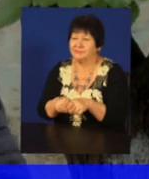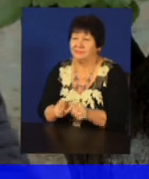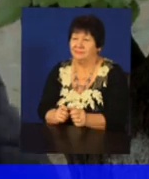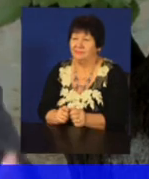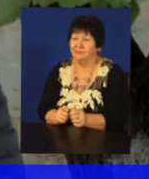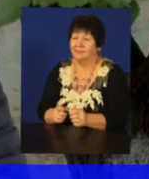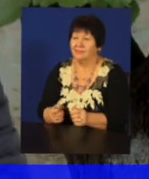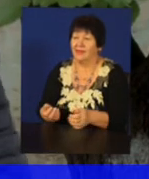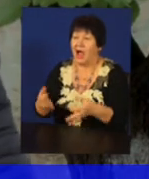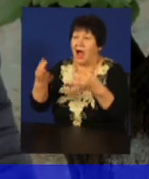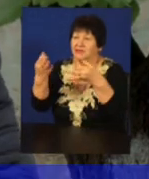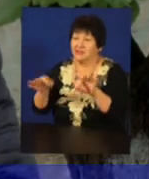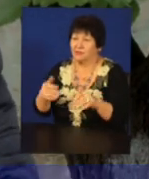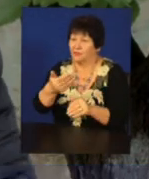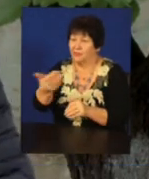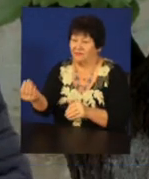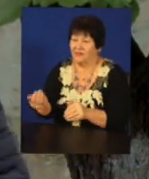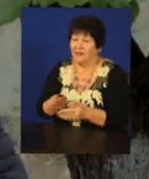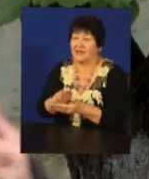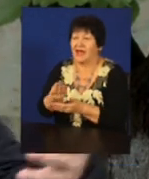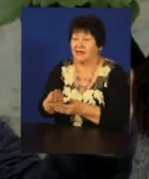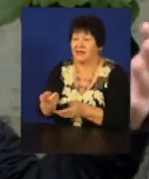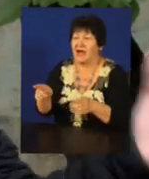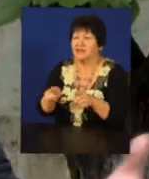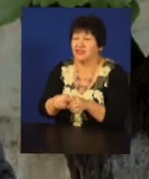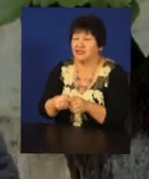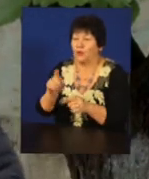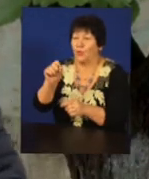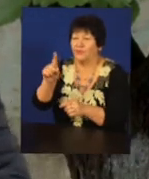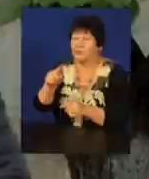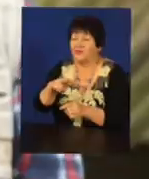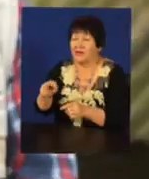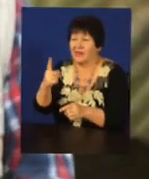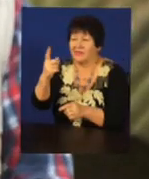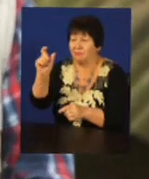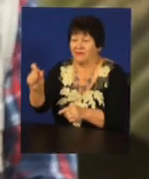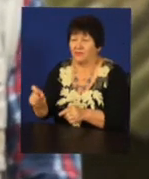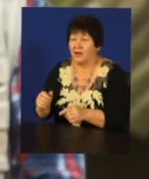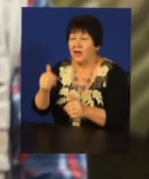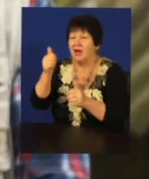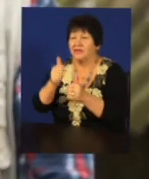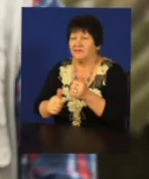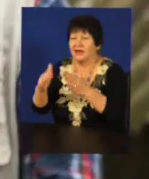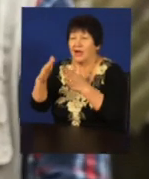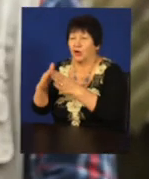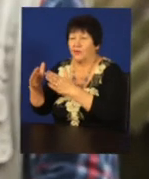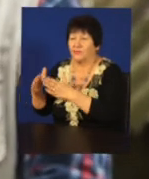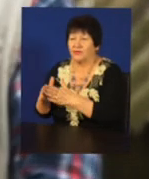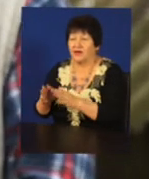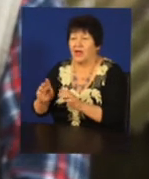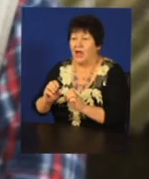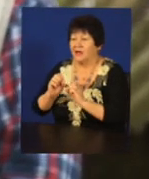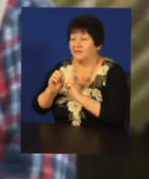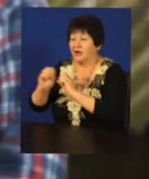pentru acceptul dumneavoastră de a achita acești 11 lei de persoană din fiecare gospodărie și să